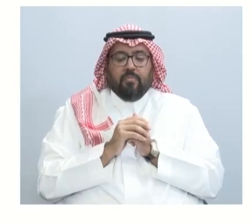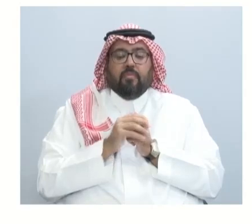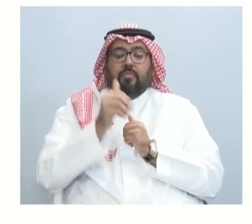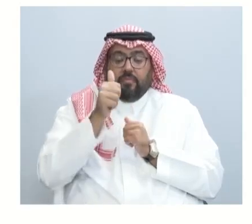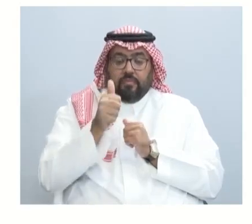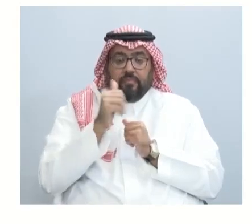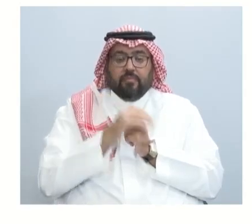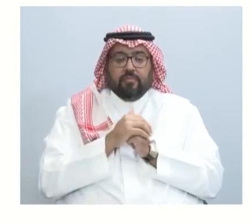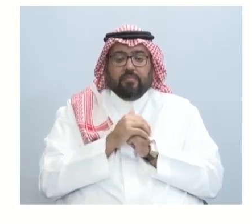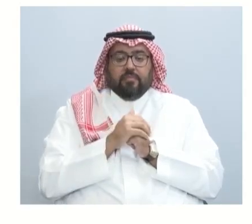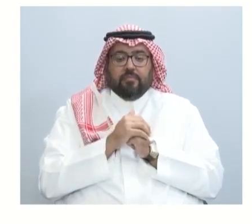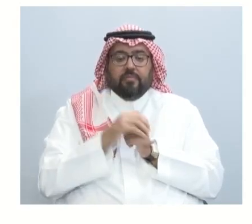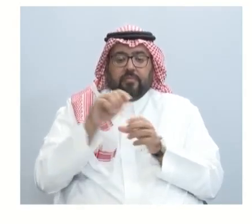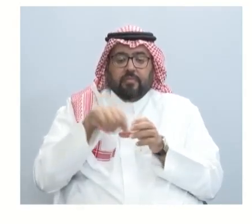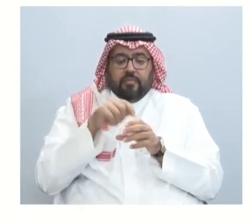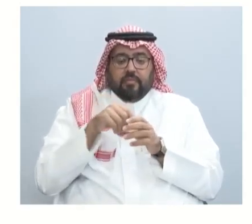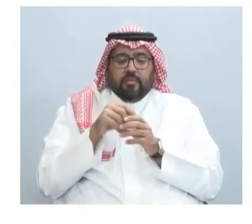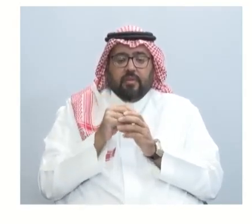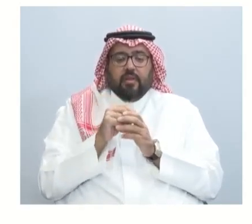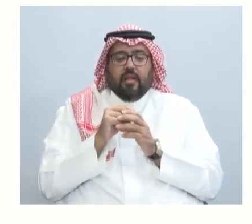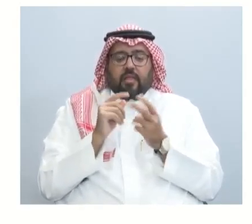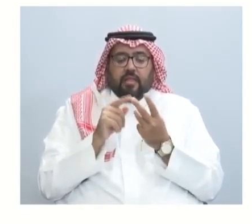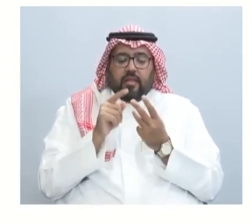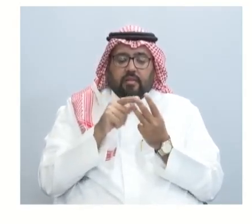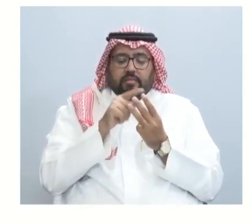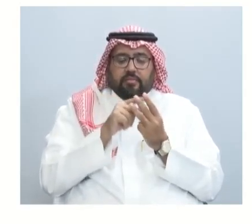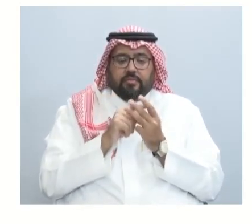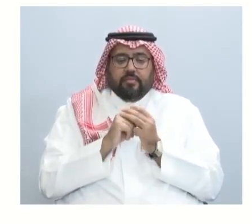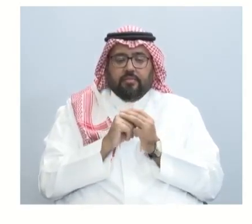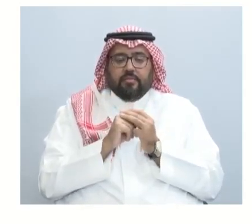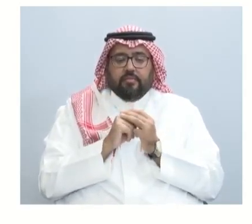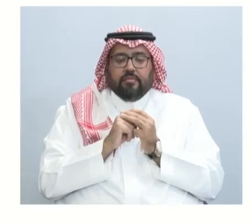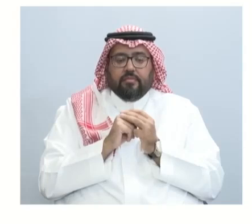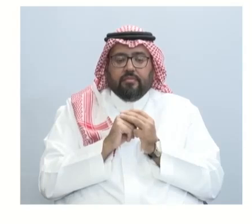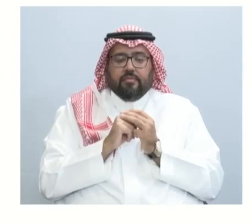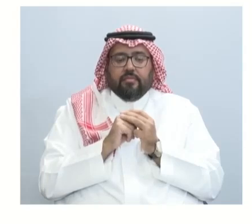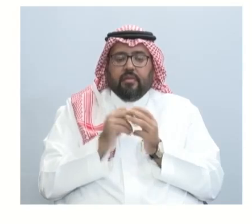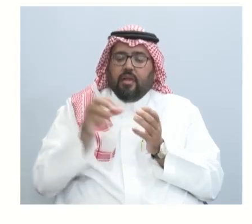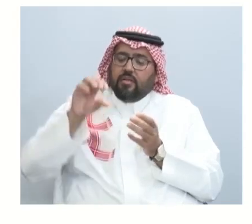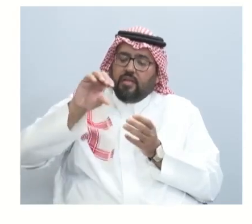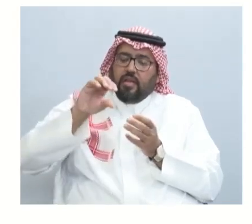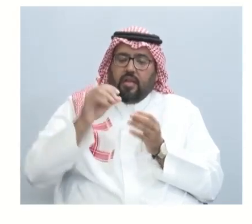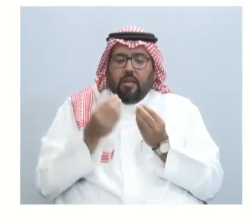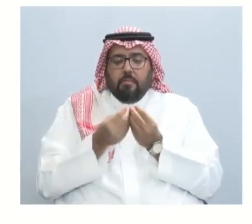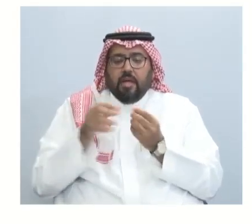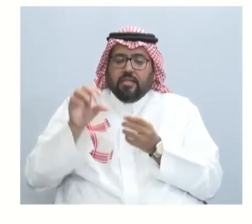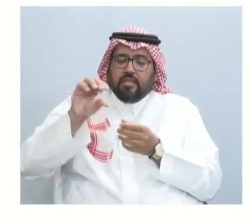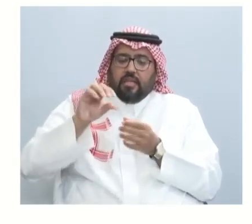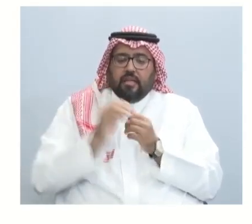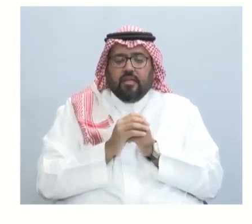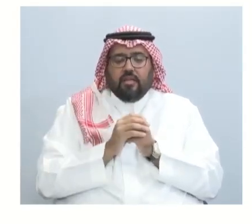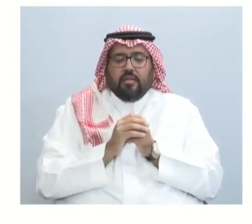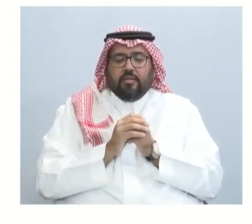احسنتم للمخاليط ثلاث انواع ربما تكون هذه المخاليط سائل مع سائل كما